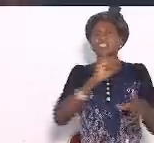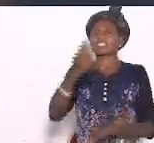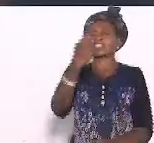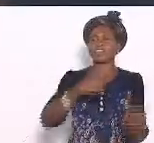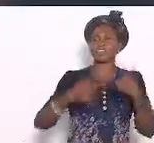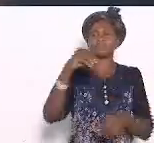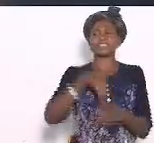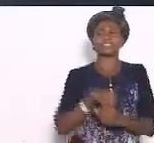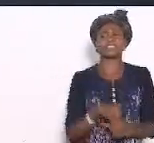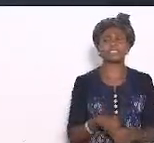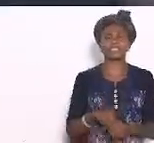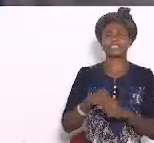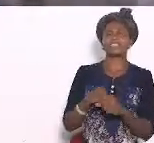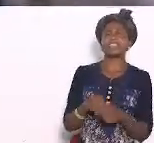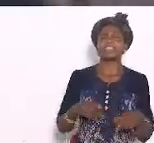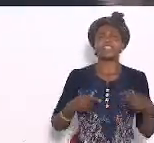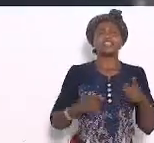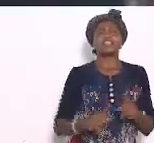k